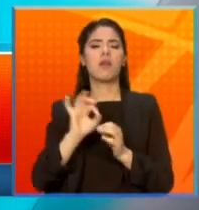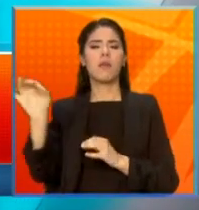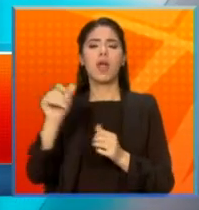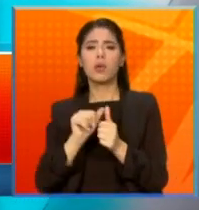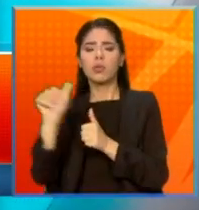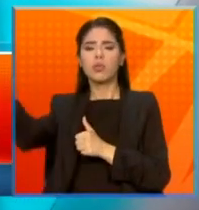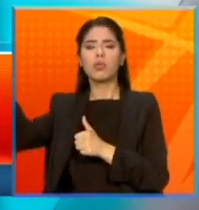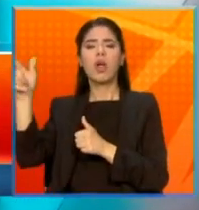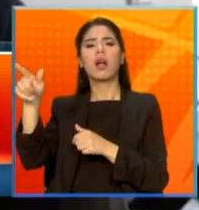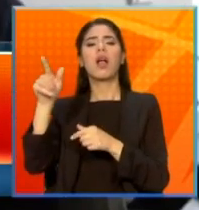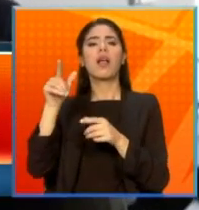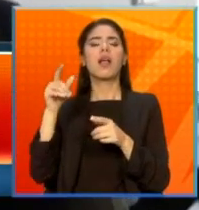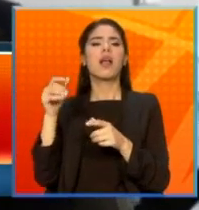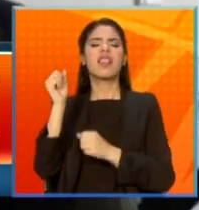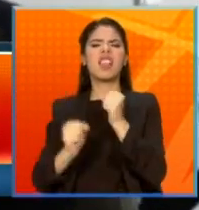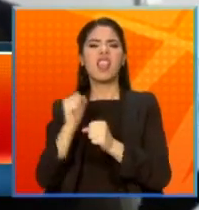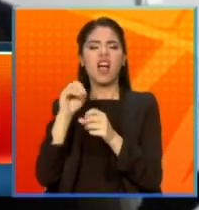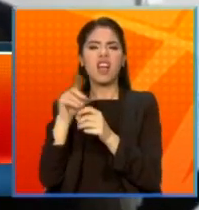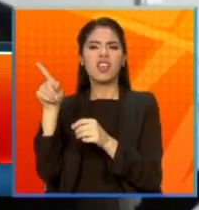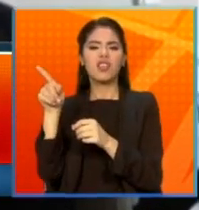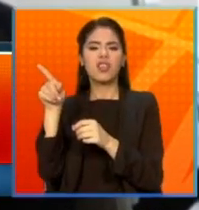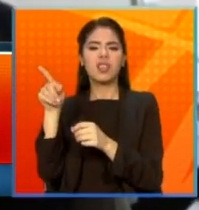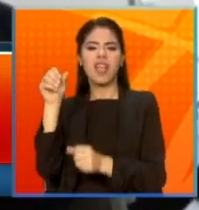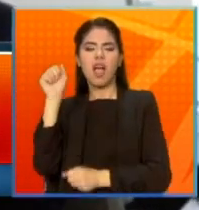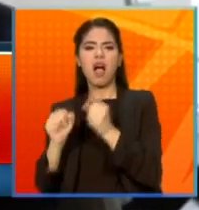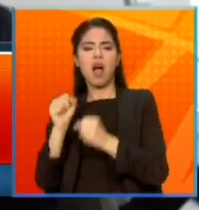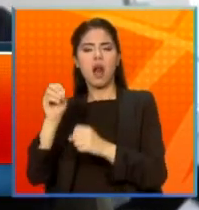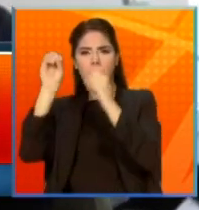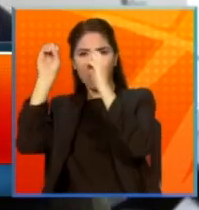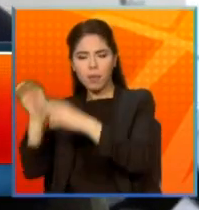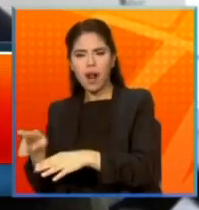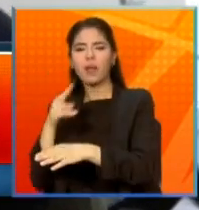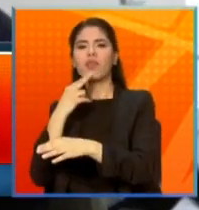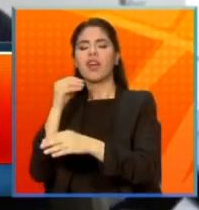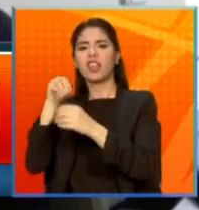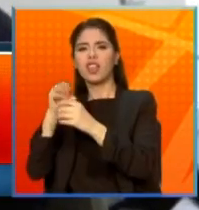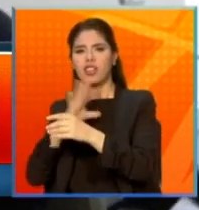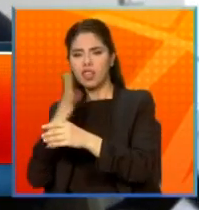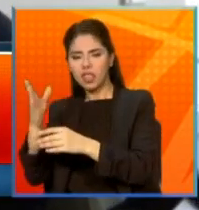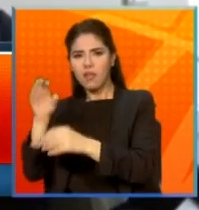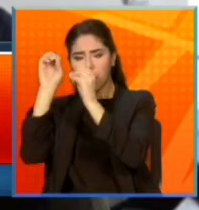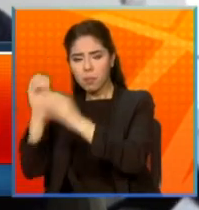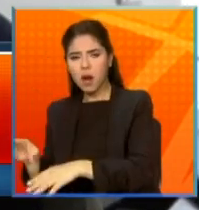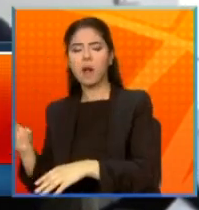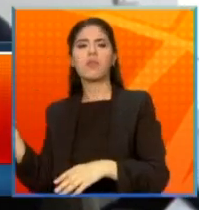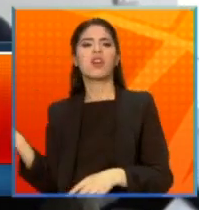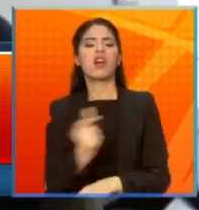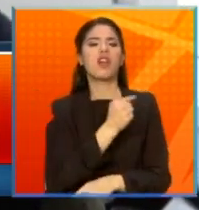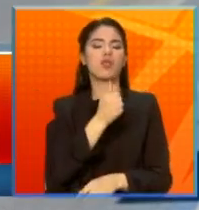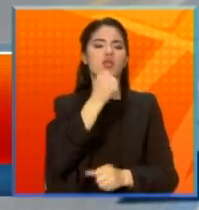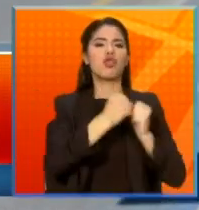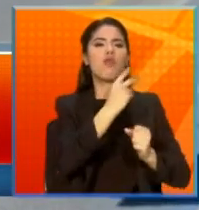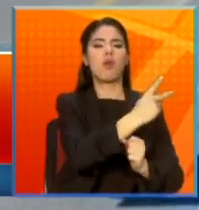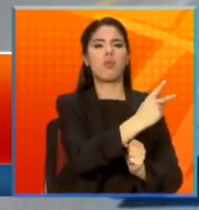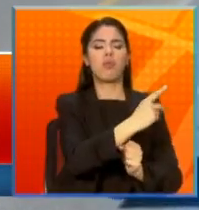otomobilin içinde ölüme terk edilmişti. Kazayı yapan kişiyi tanıyorum. Ayrıca uyuşturucu bağımlısı olduğumu da buradan belirtmek